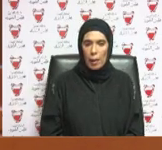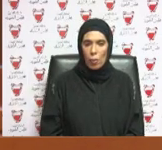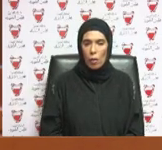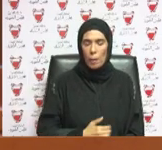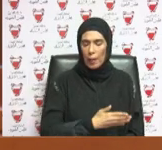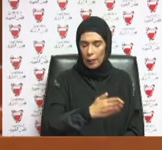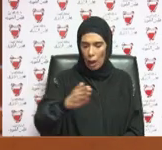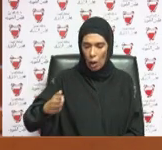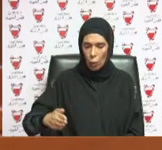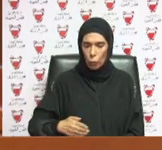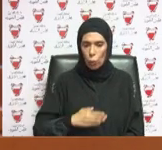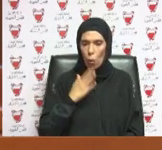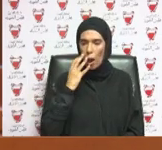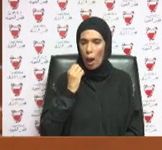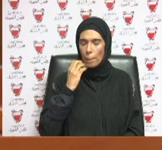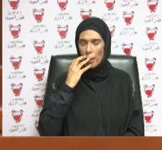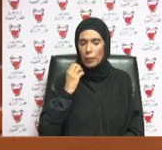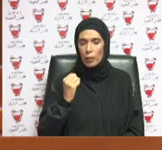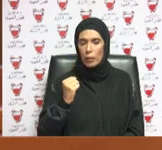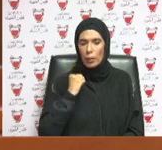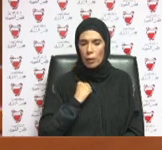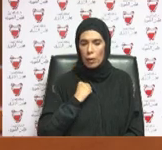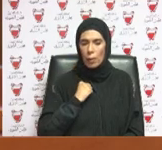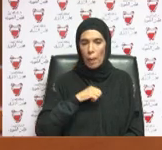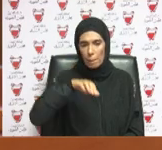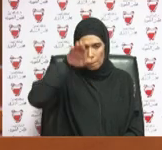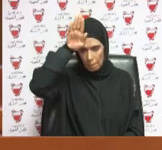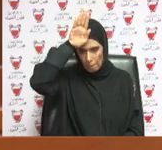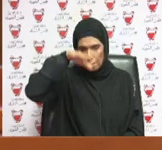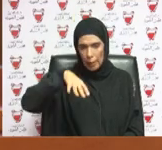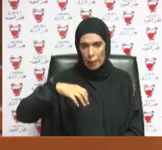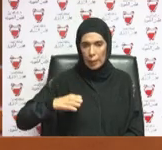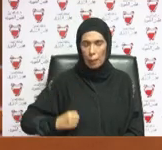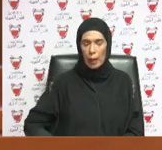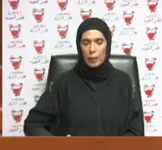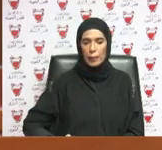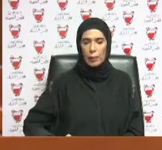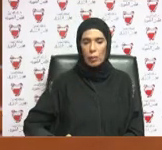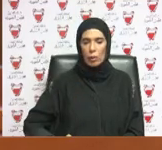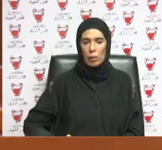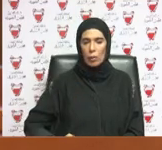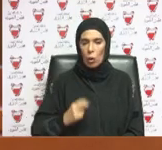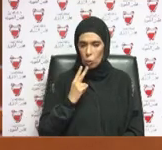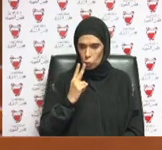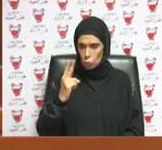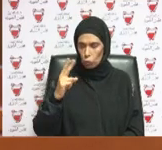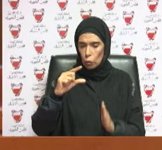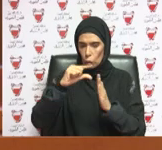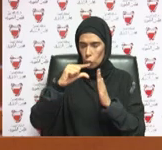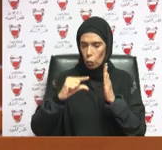نحن حمد بن عيسى آل خليفة ملك مملكة البحرين، بعد الاطلاع على